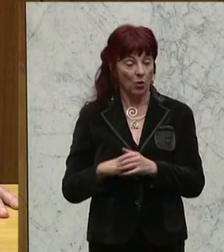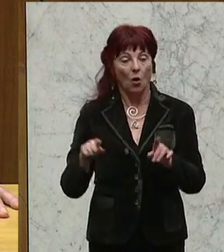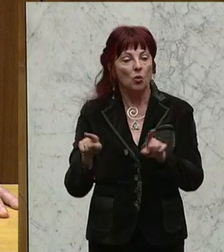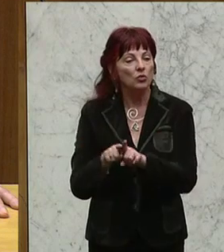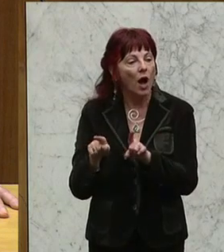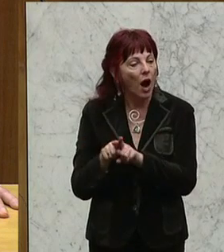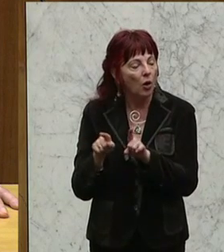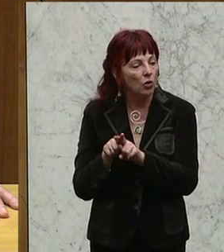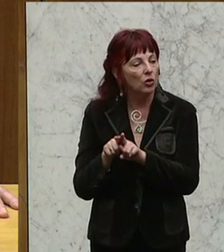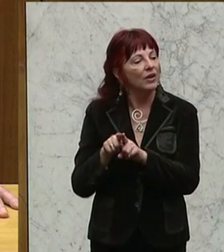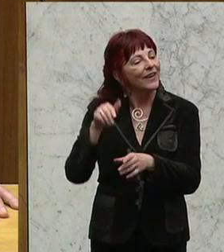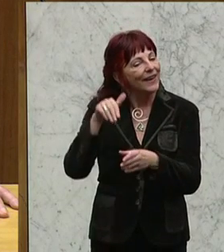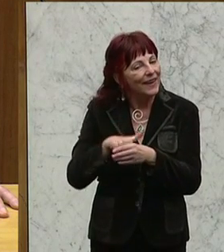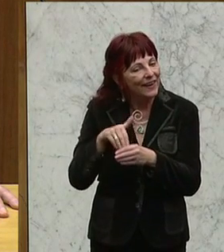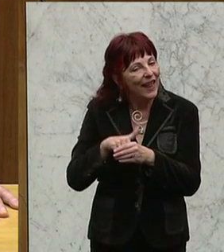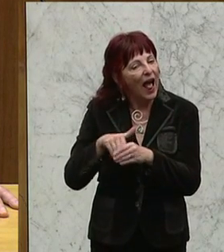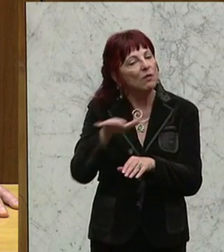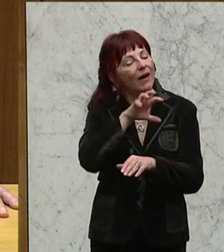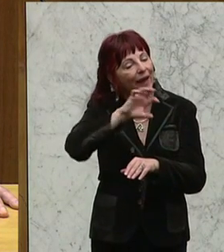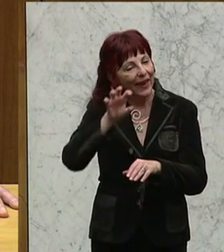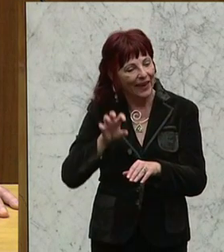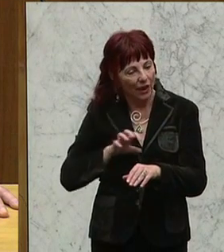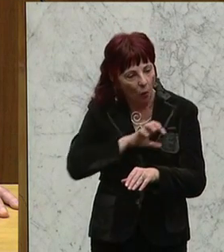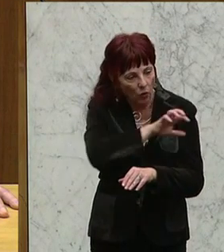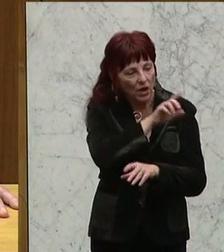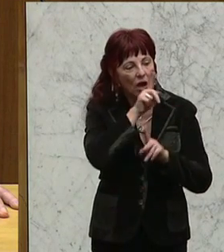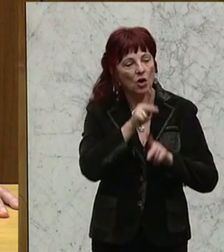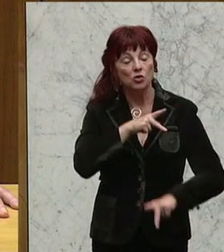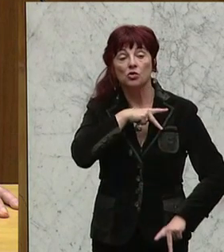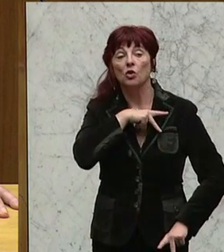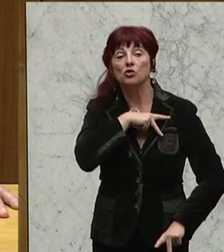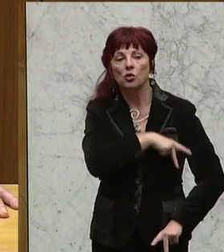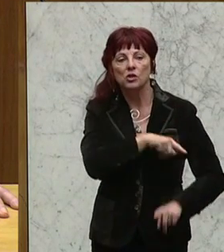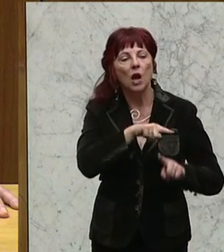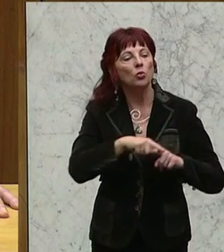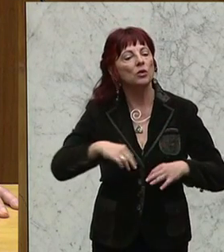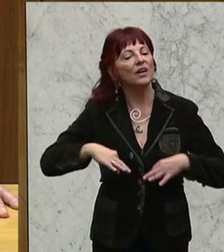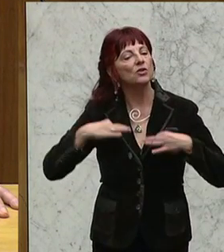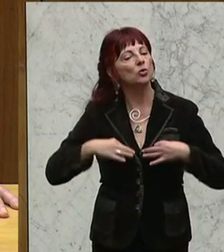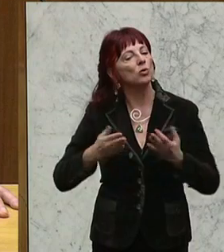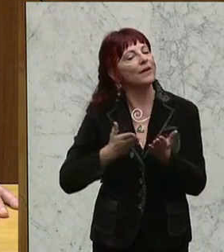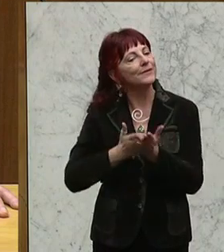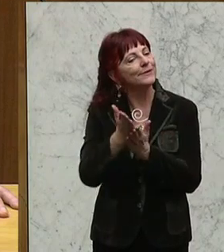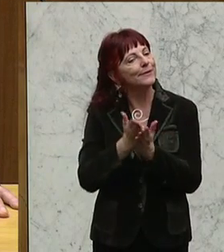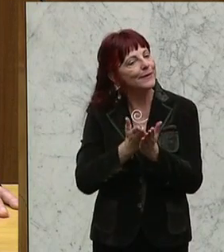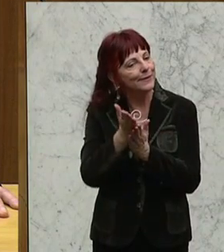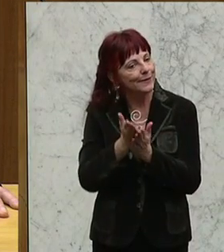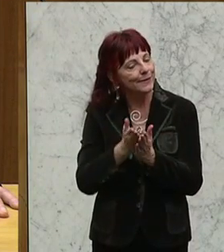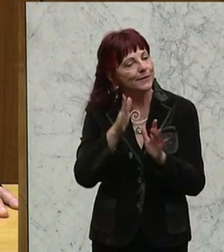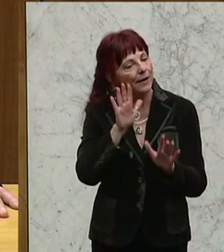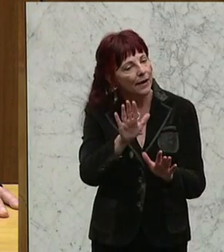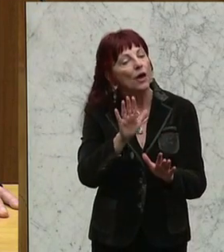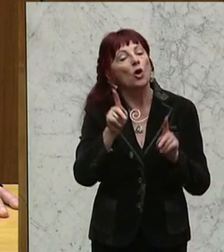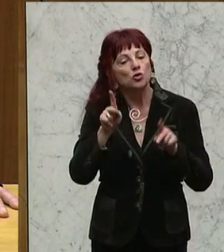Ausprägung von in den Regionen bereitzustellenden sozial und Gesundheitsdiensten die also den erforderlichen